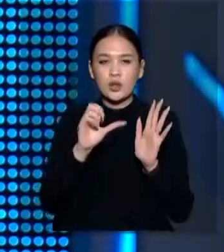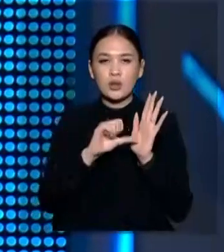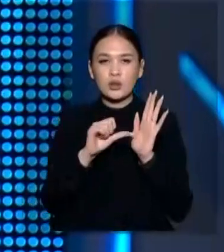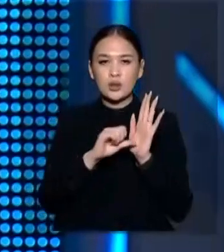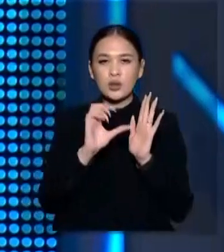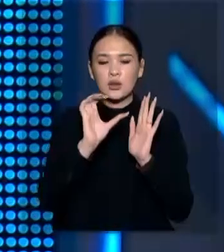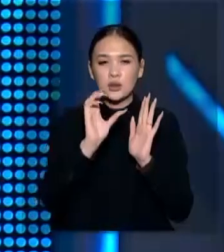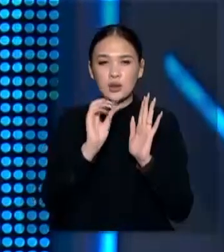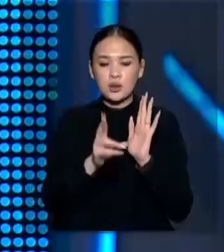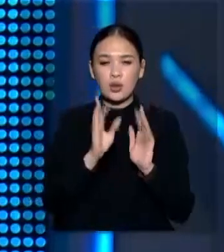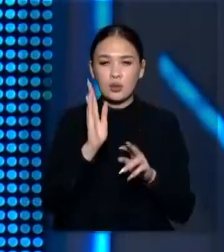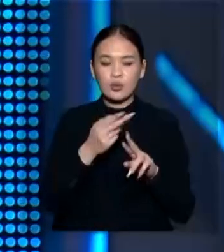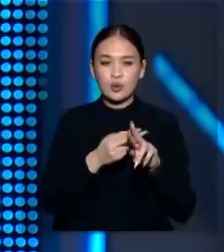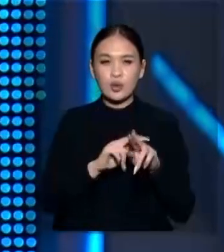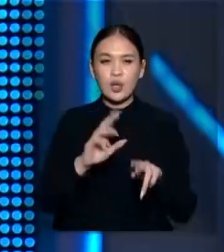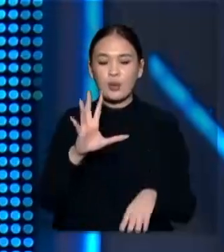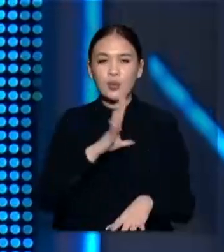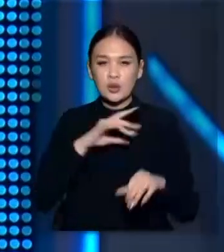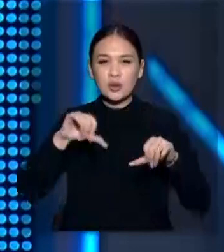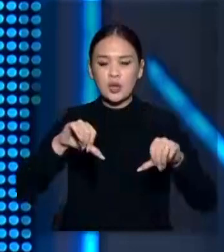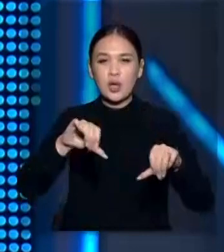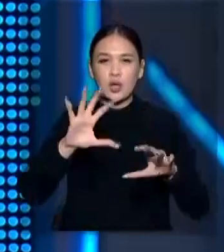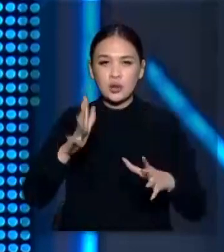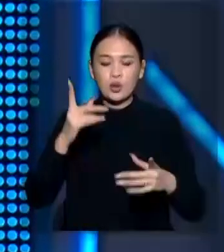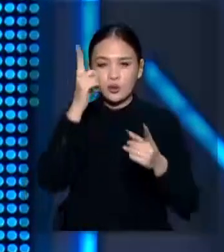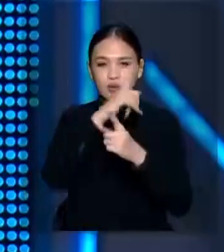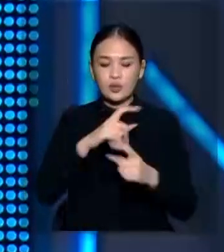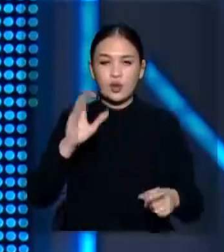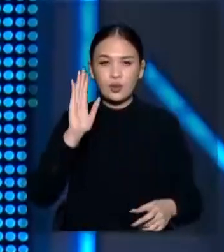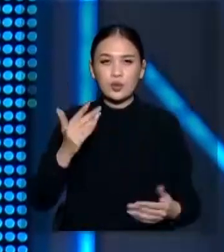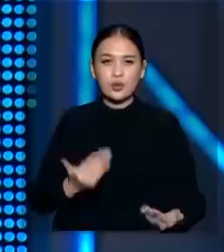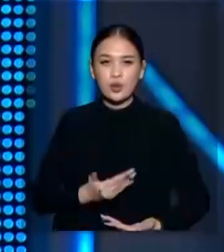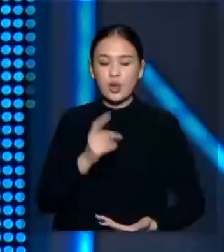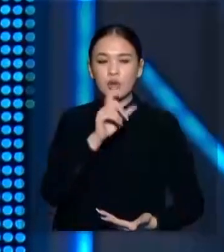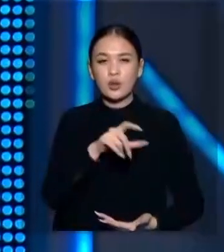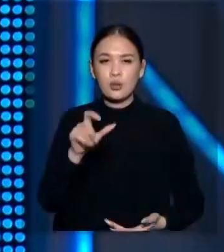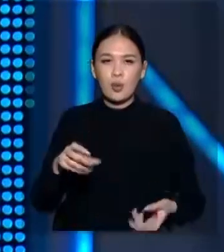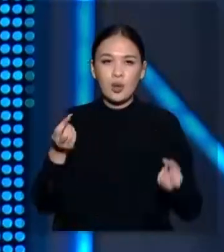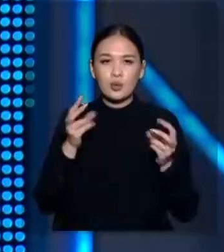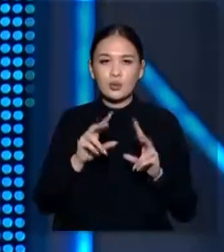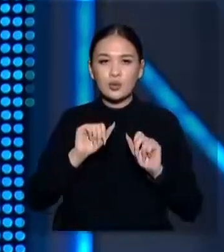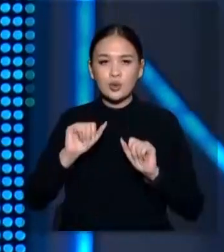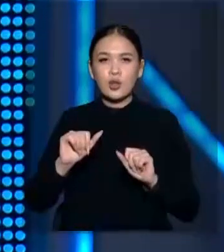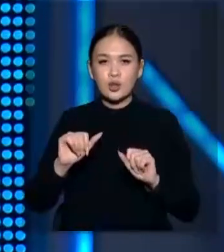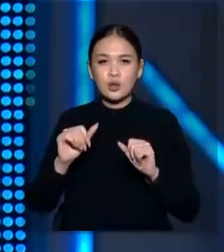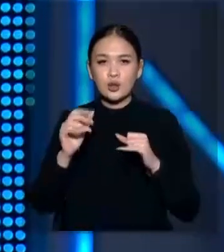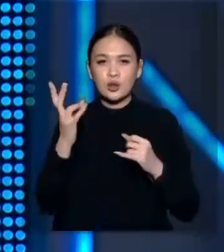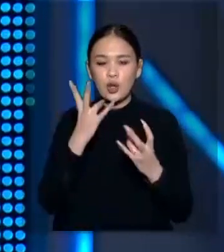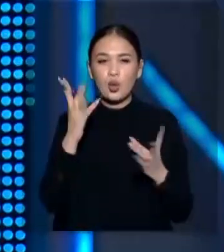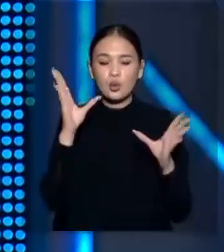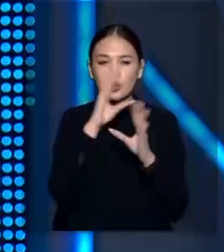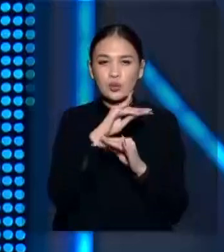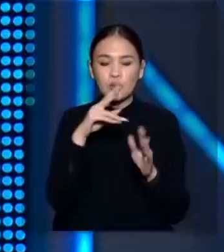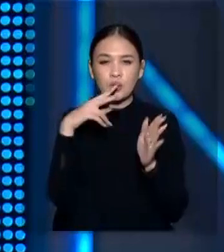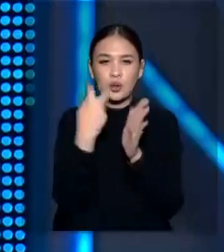6 шақырым. Сейсмикалық станциялар соны сезіп дабыл қаға бастайды. Тұрғындар осы аралықта қауіпсіз жерге шоғырланып үлгеруі керек.